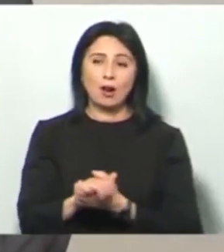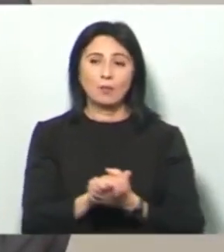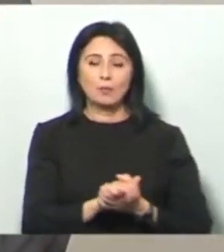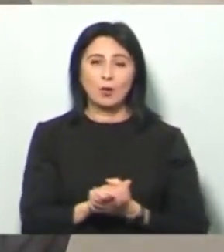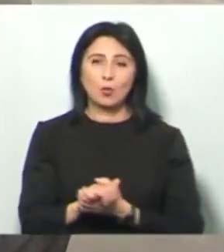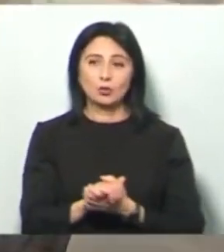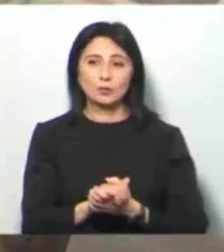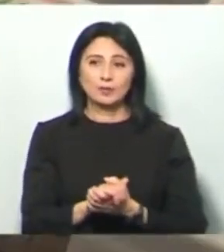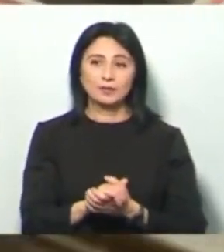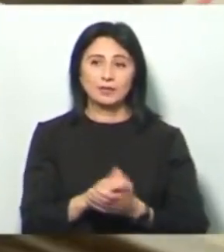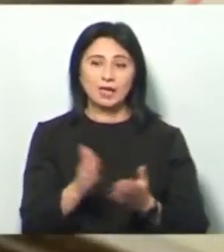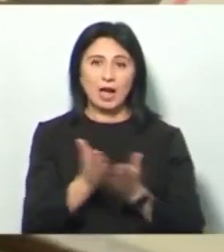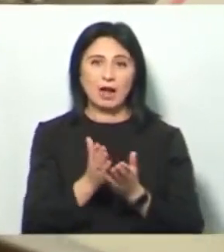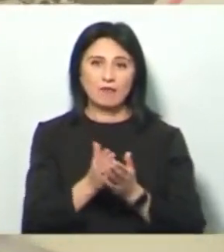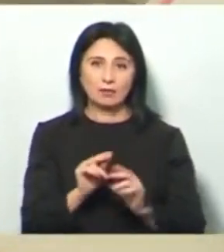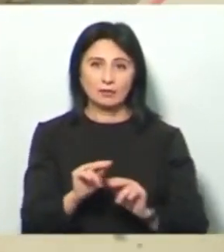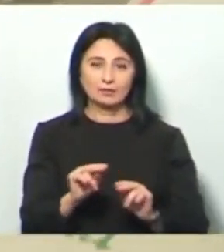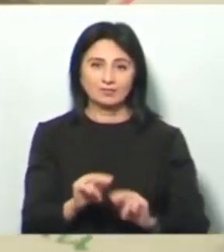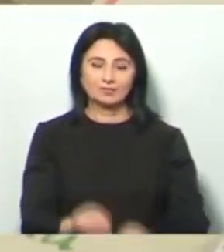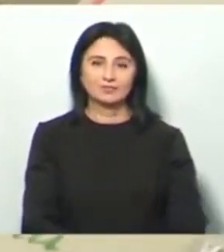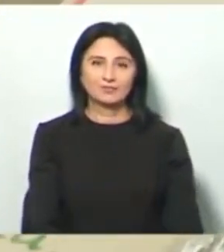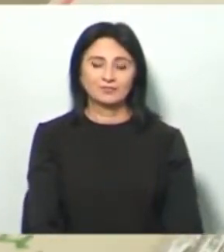კოლმეურნეობაშიც გაკვეთილების შემდეგ.